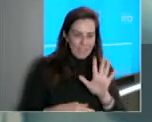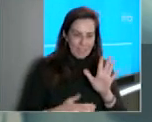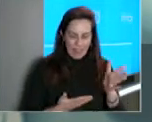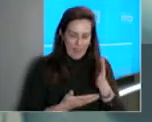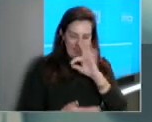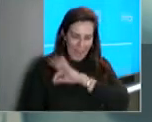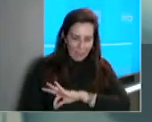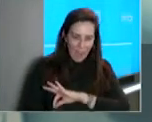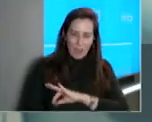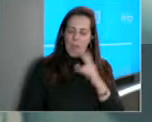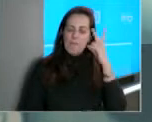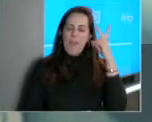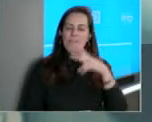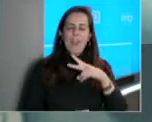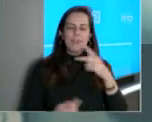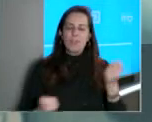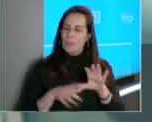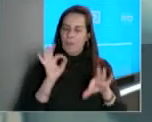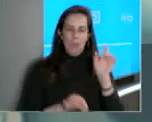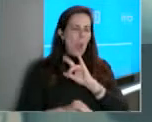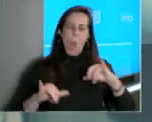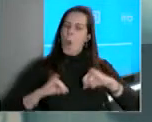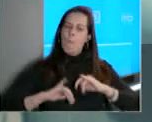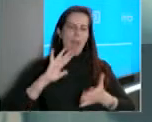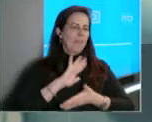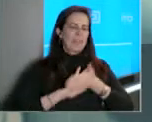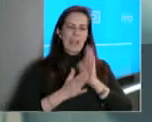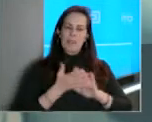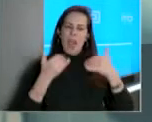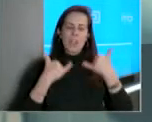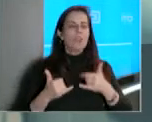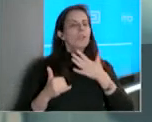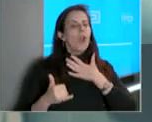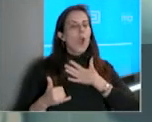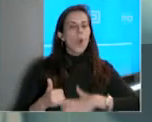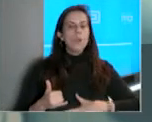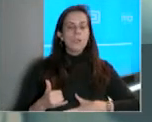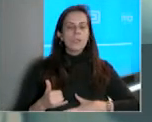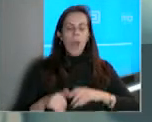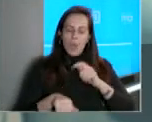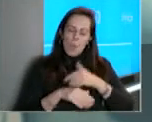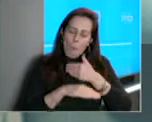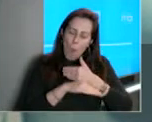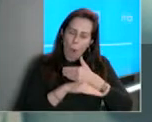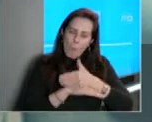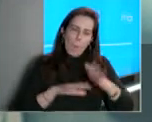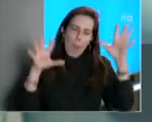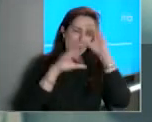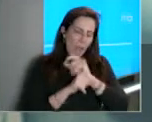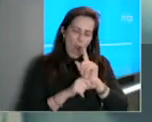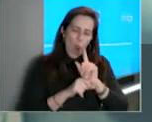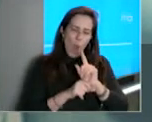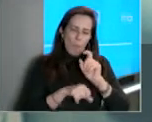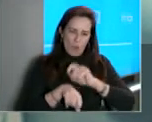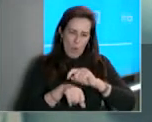ולהכנסות הכלכליות, מבינים שהתשדירים אינם מעניינים את הצופים היום, ומבקשים לדחות את שעת השידור הרחק מחוץ לרצועות